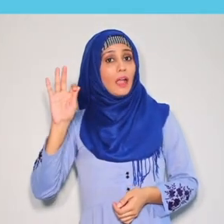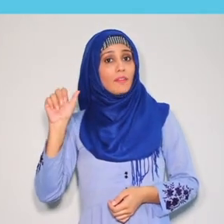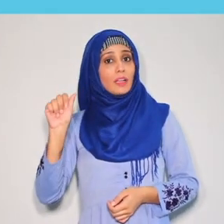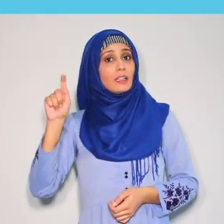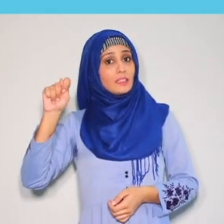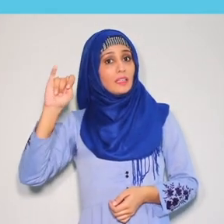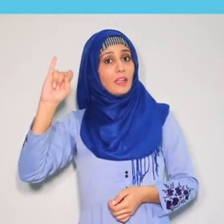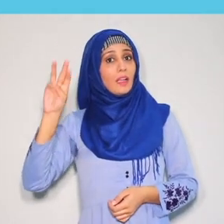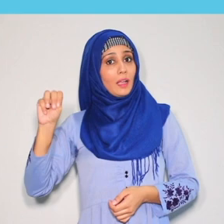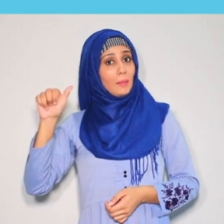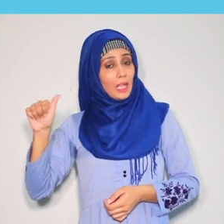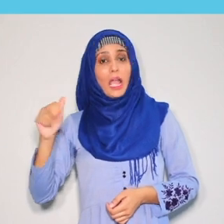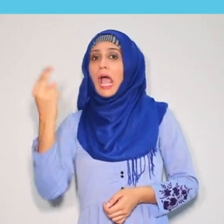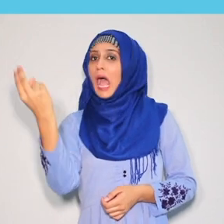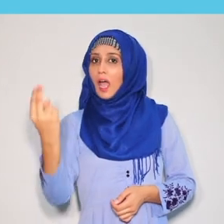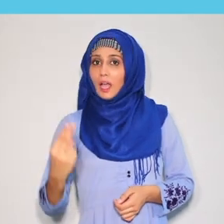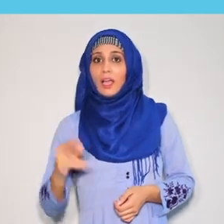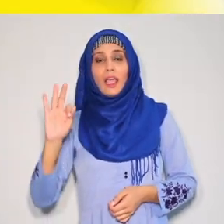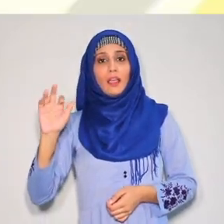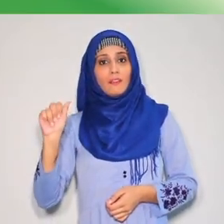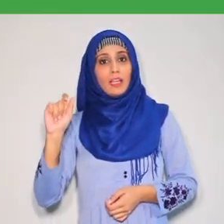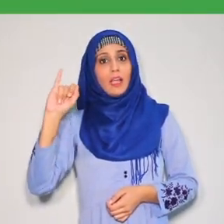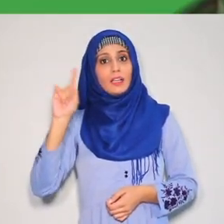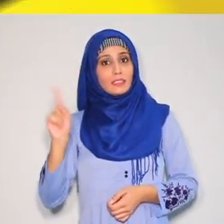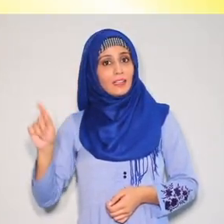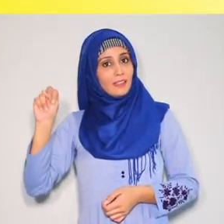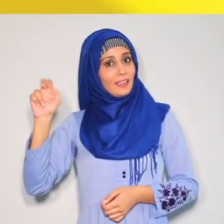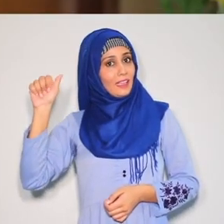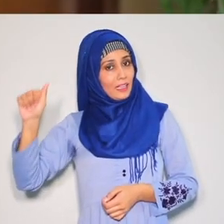फातिमा एजाज़ और मुसव्विर हैं फैज़ान अहमद।